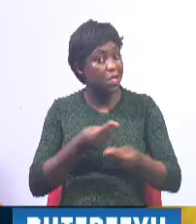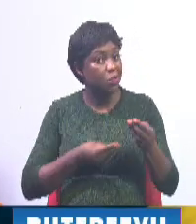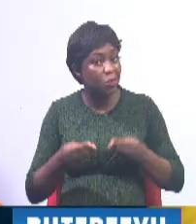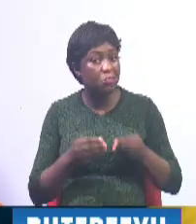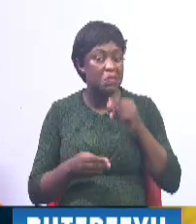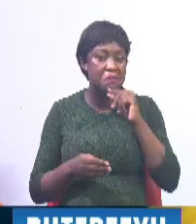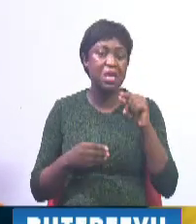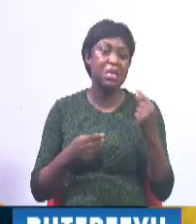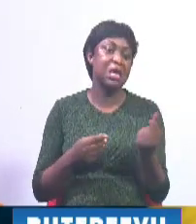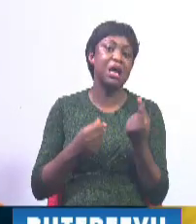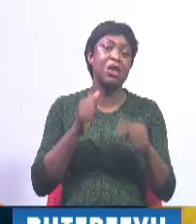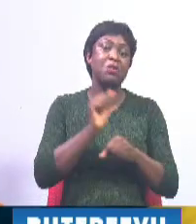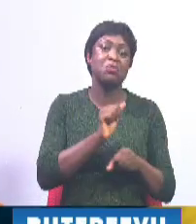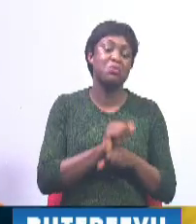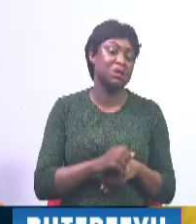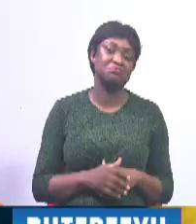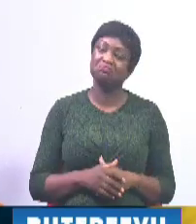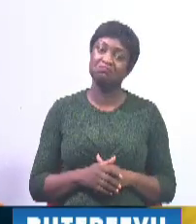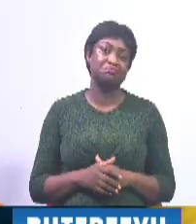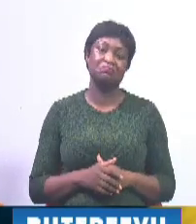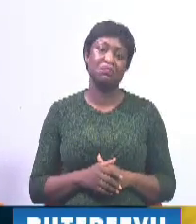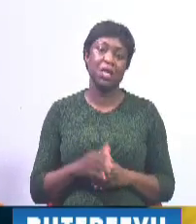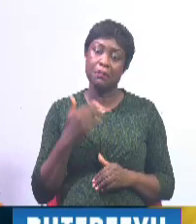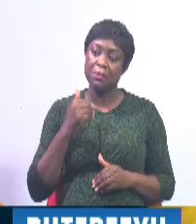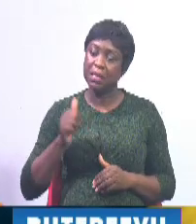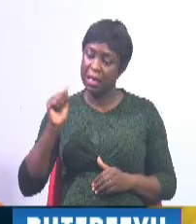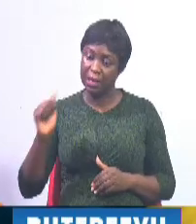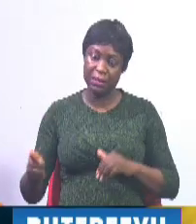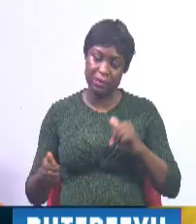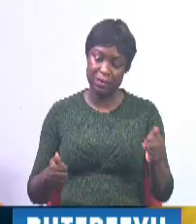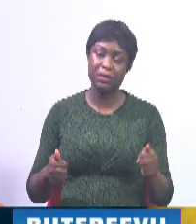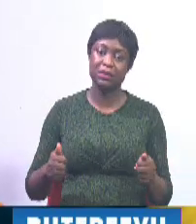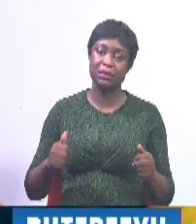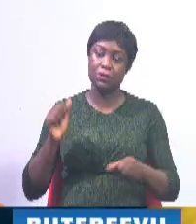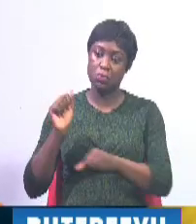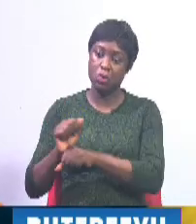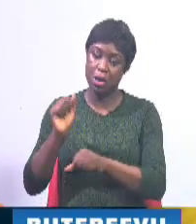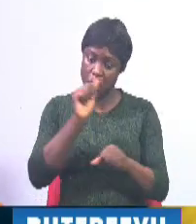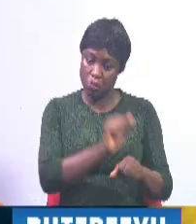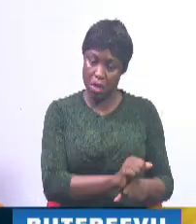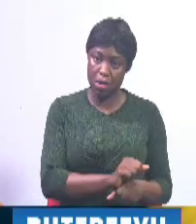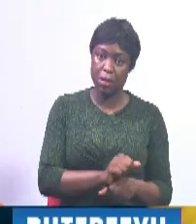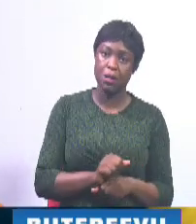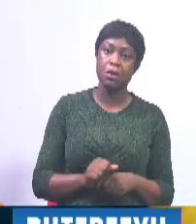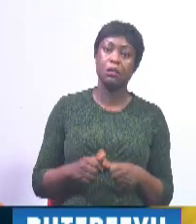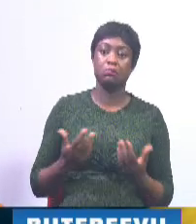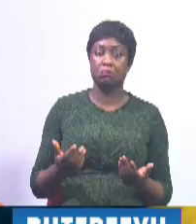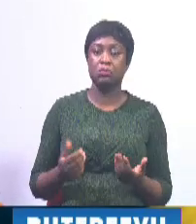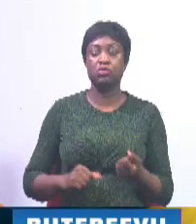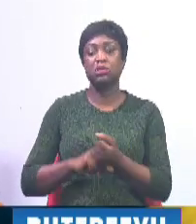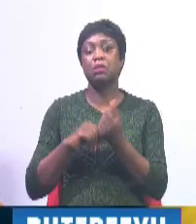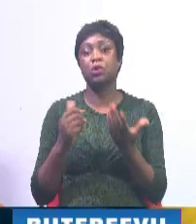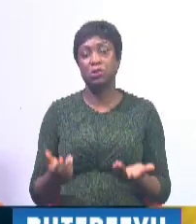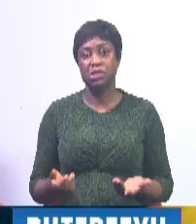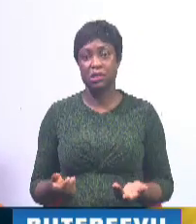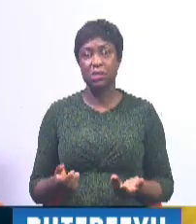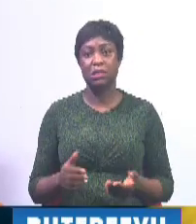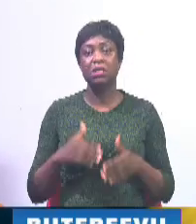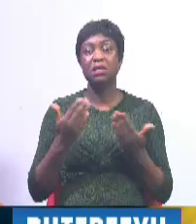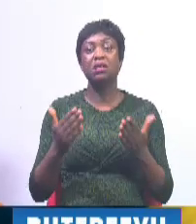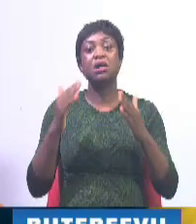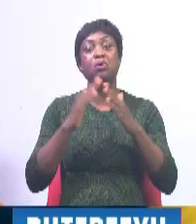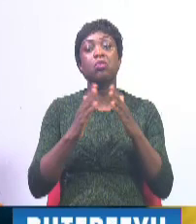amaka n'olwekyo ffenna tukole tubeere n'omulamwa nze neewuunya lwaki olwaleero amaka tulinga baluyita